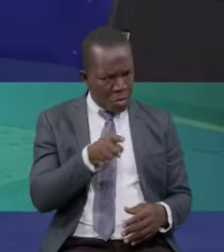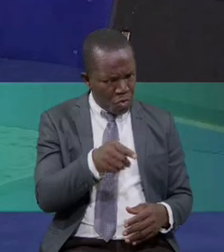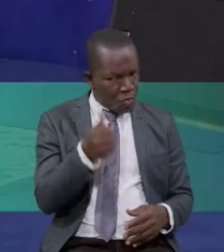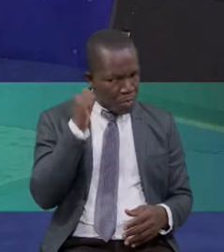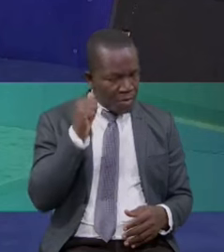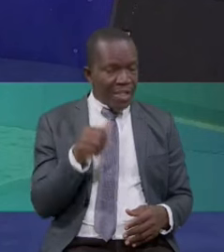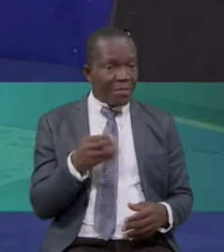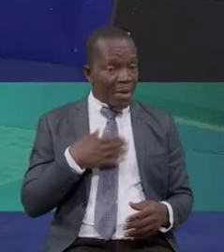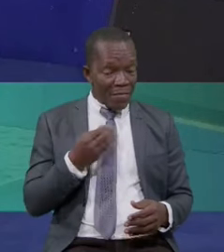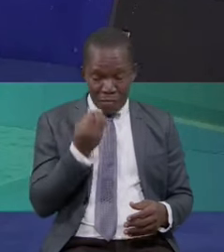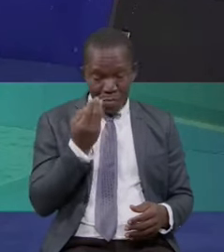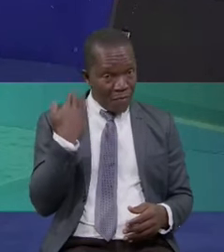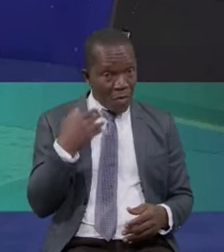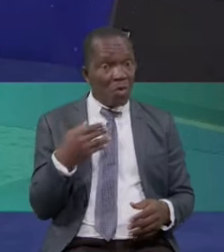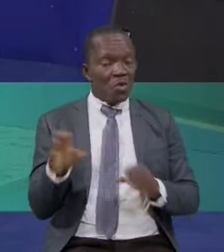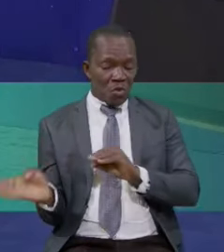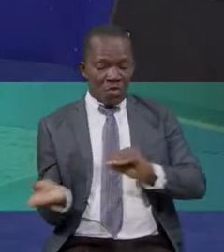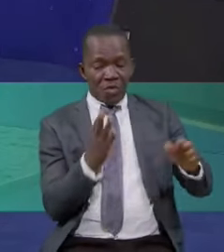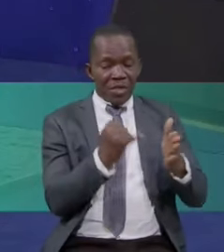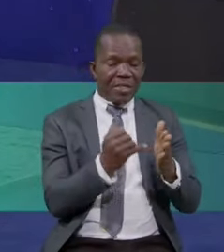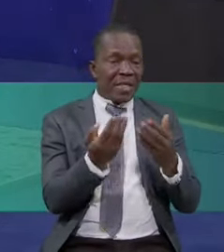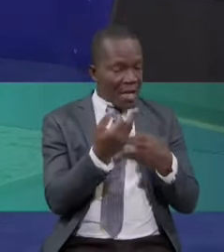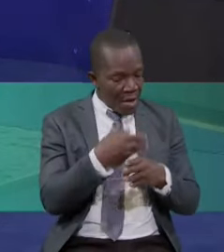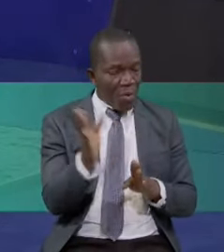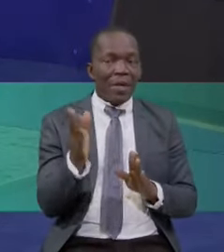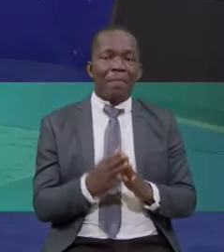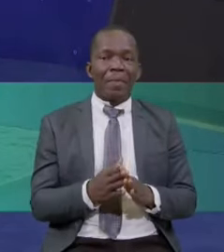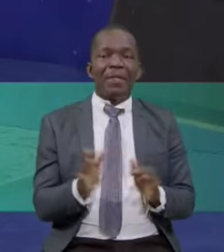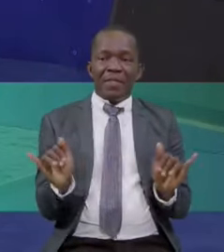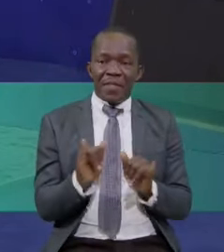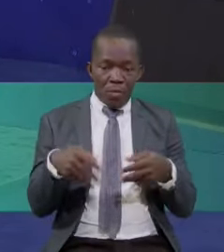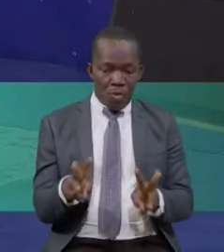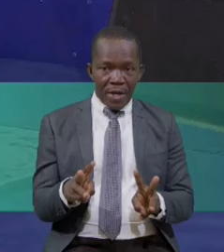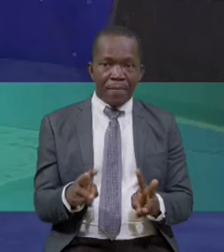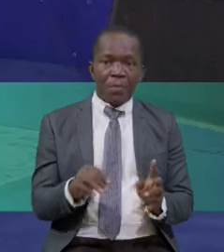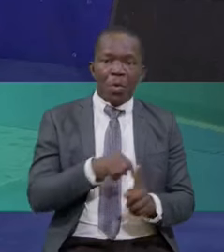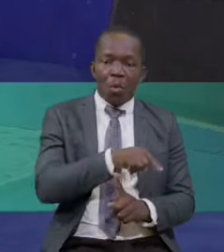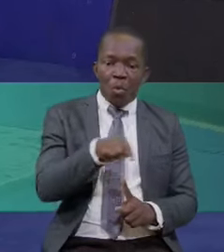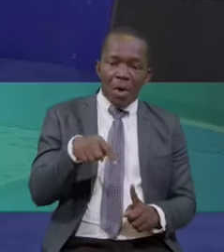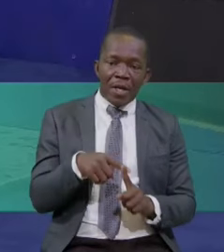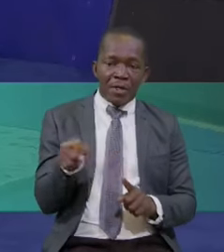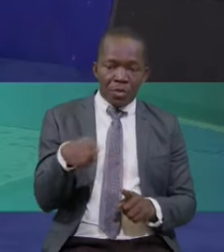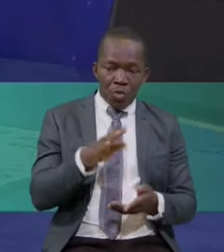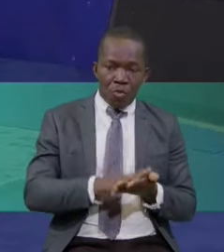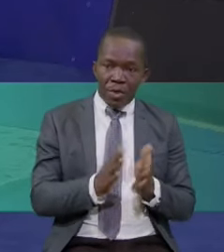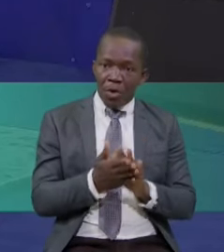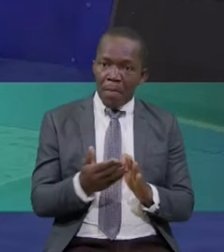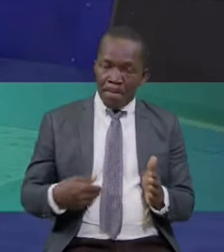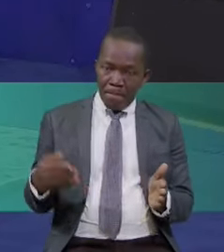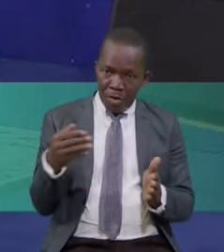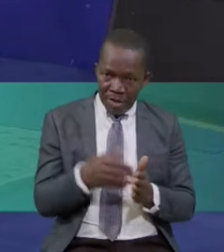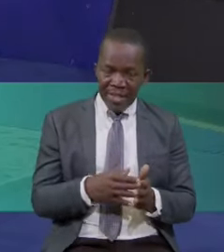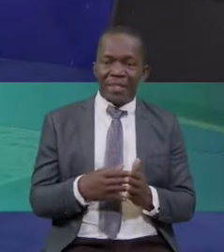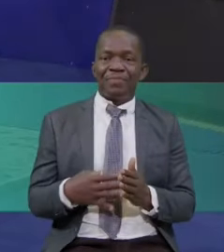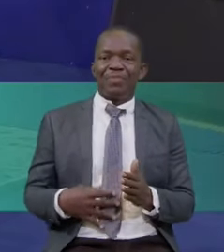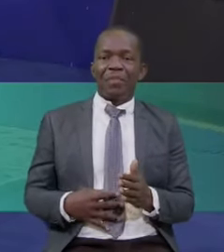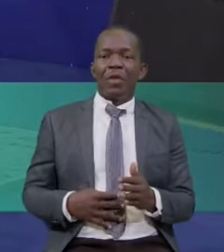péché il nous sauve du péché et si nous décidons que ce sacrifice que nous allons réduire